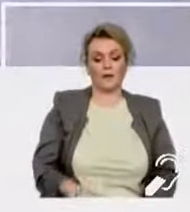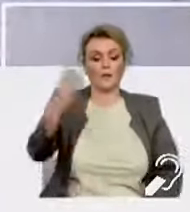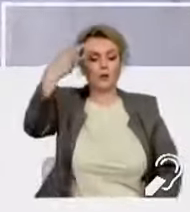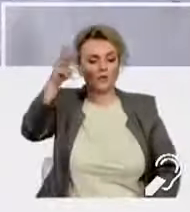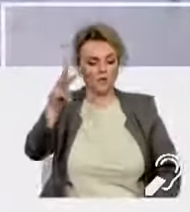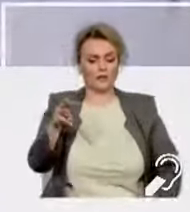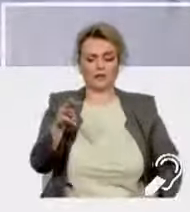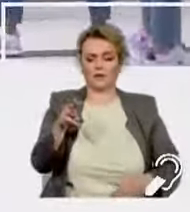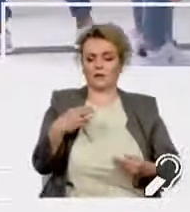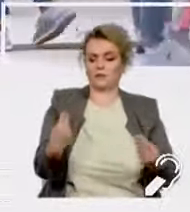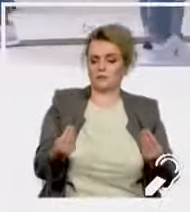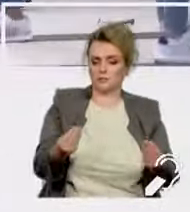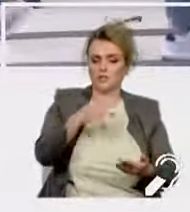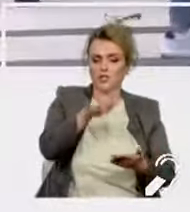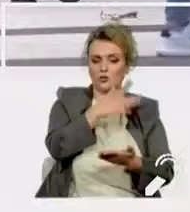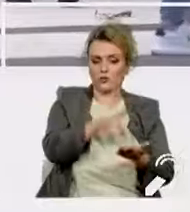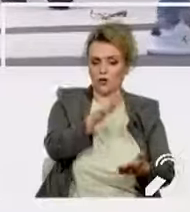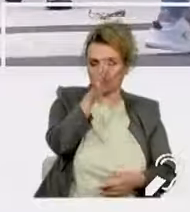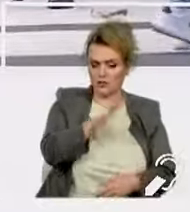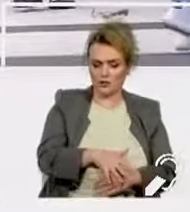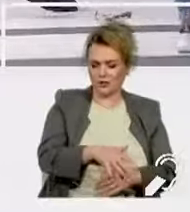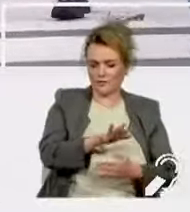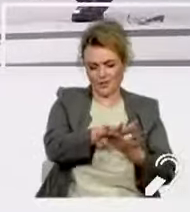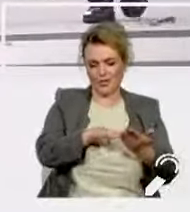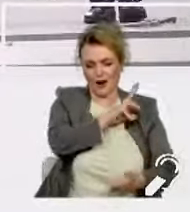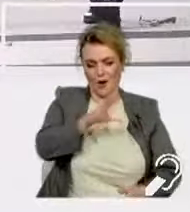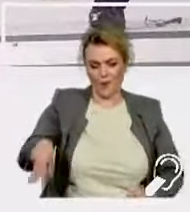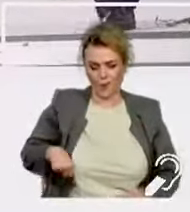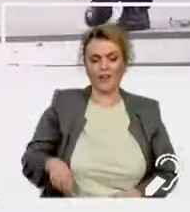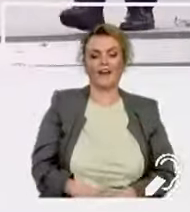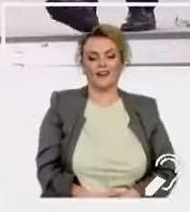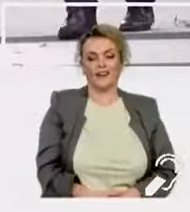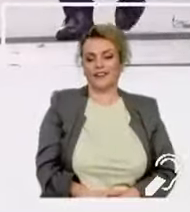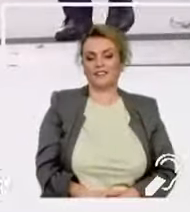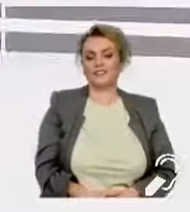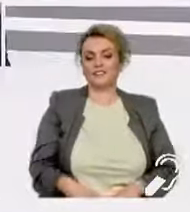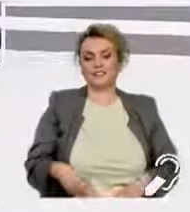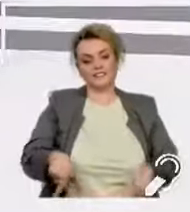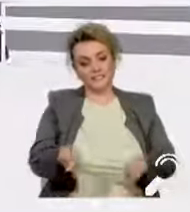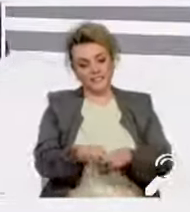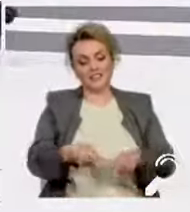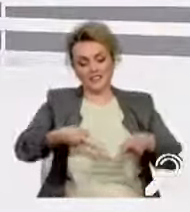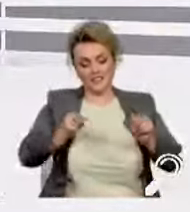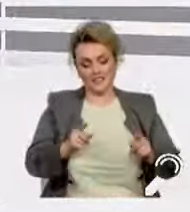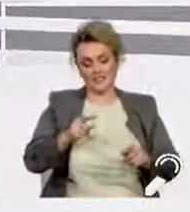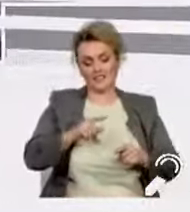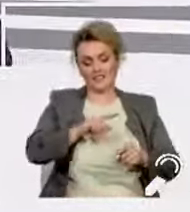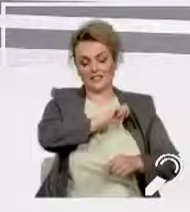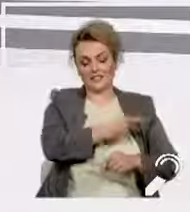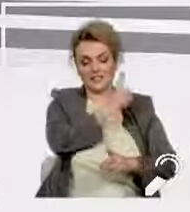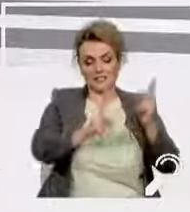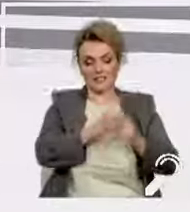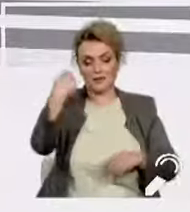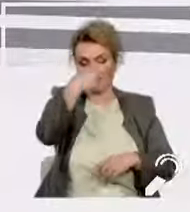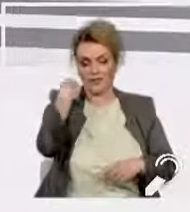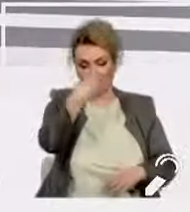Modernizarea zonei centrale din municipiul Cahul îmbunătățește infrastructura și contribuie la dezvoltarea instituțiilor culturale,